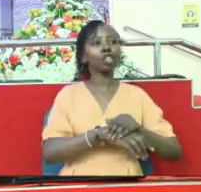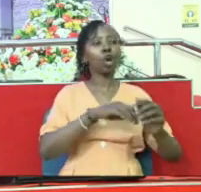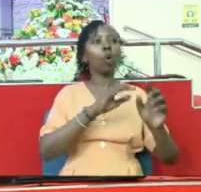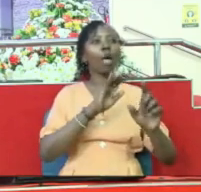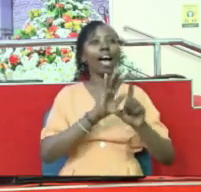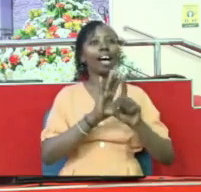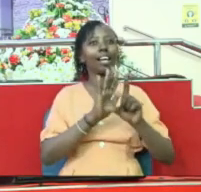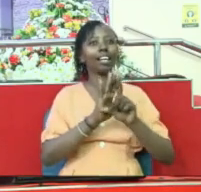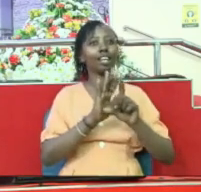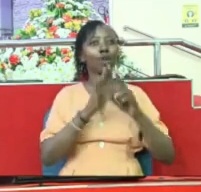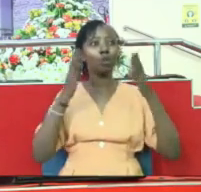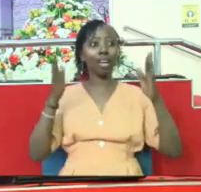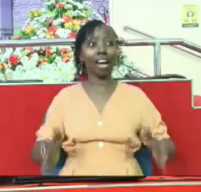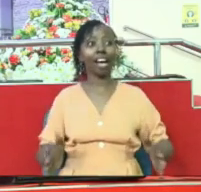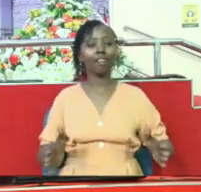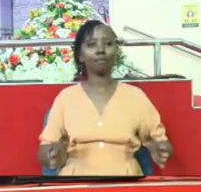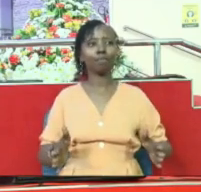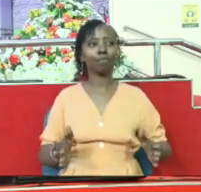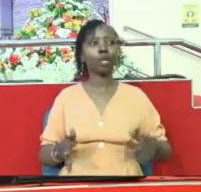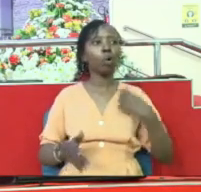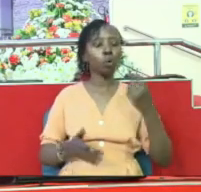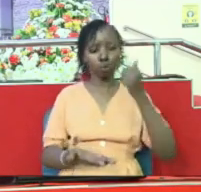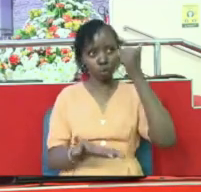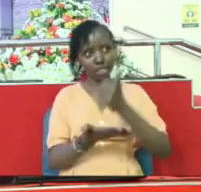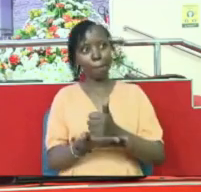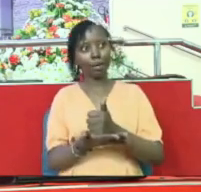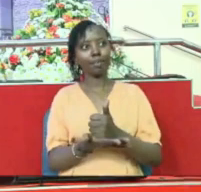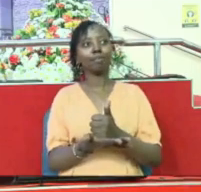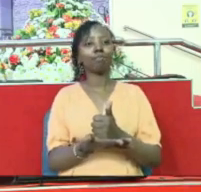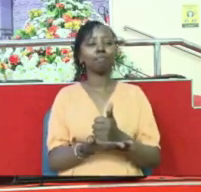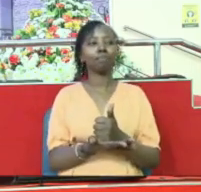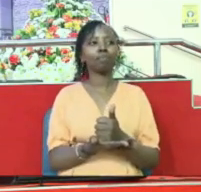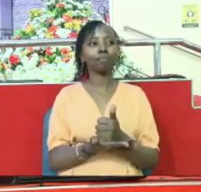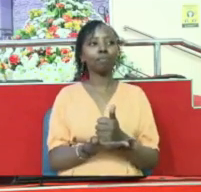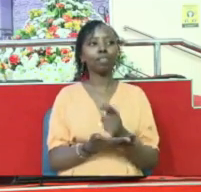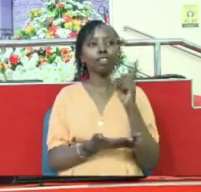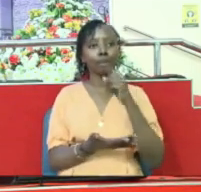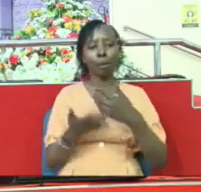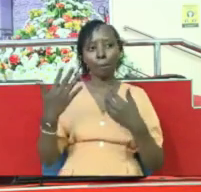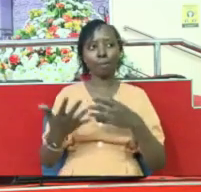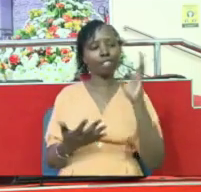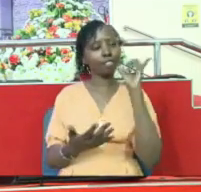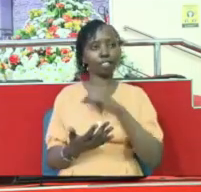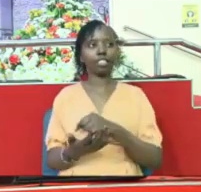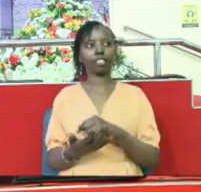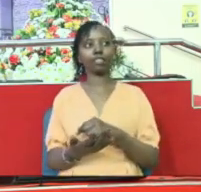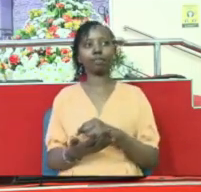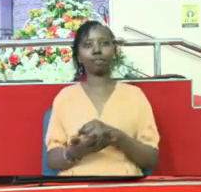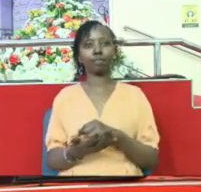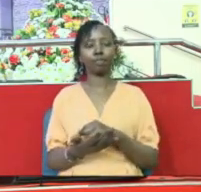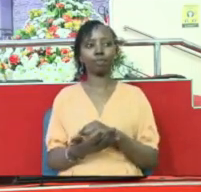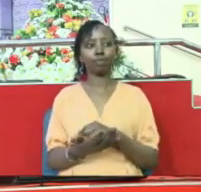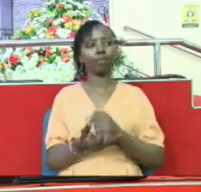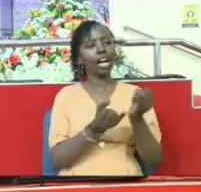sent it. It was all happening this week. Ni hii wiki tu. Hii mambo ilifanyika wiki hii. This week. Thursday. On